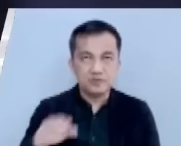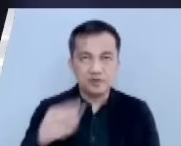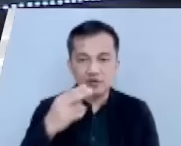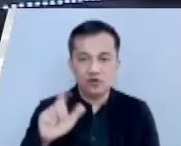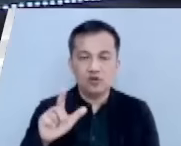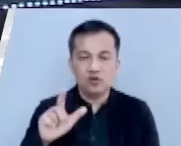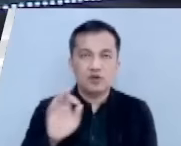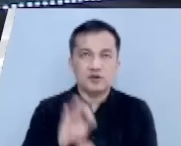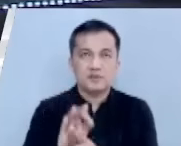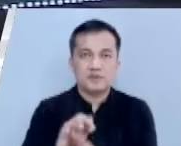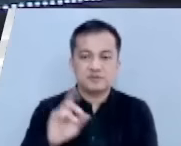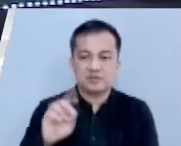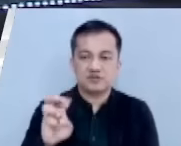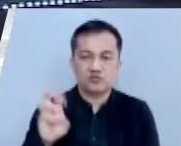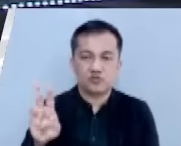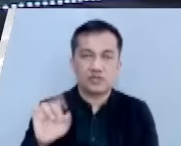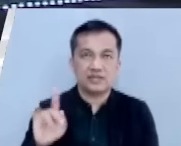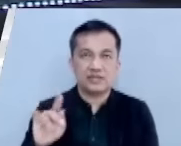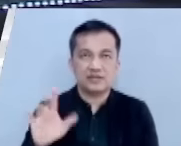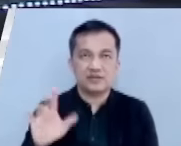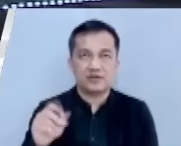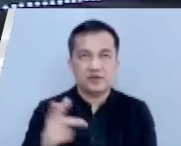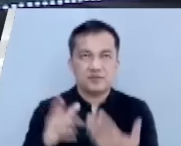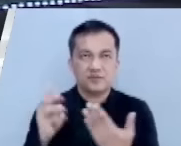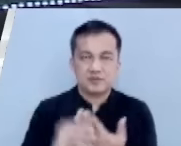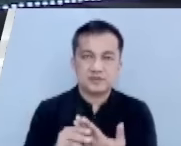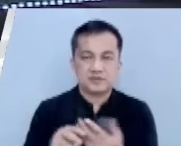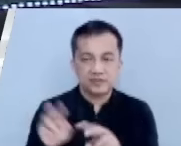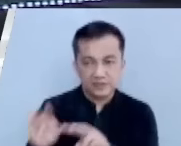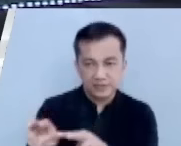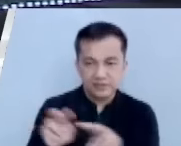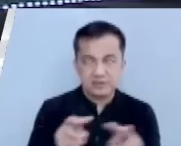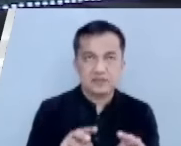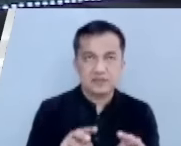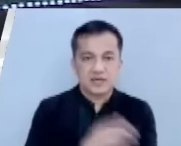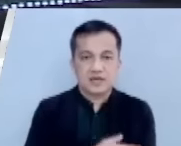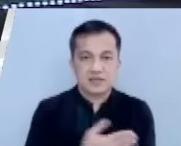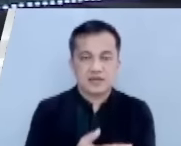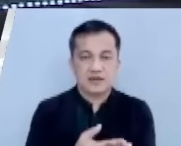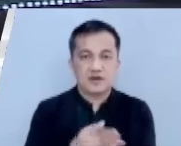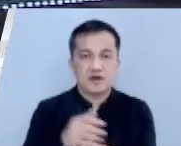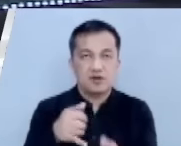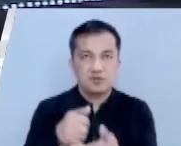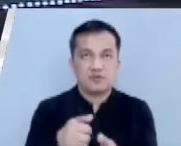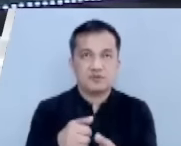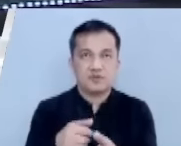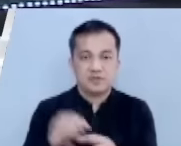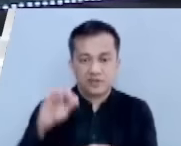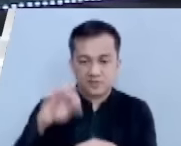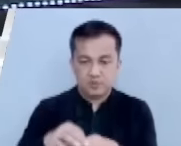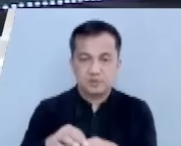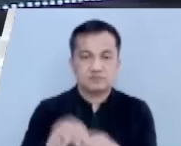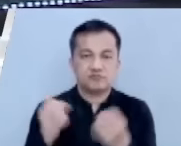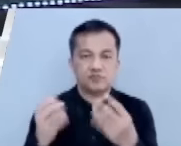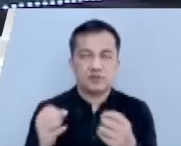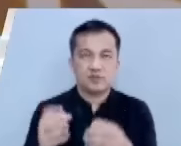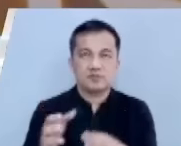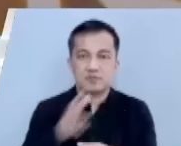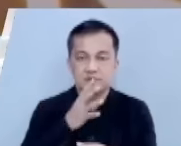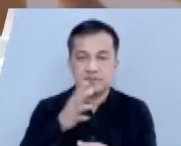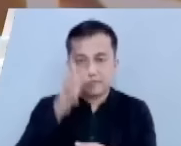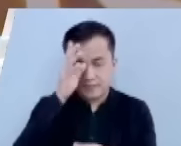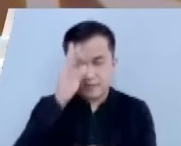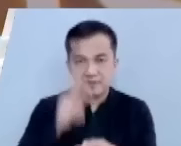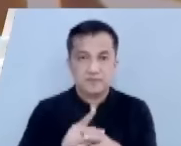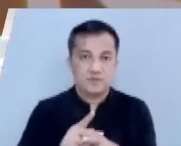Arellano. Ang mga programa na kinilala sa Anak TV Seal Awards ay binoto ng libo-libong magulang at professionals